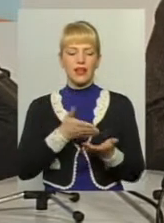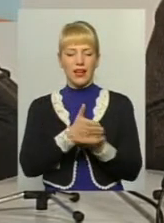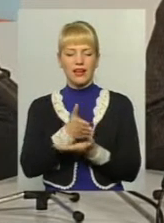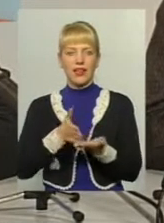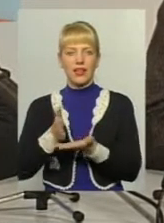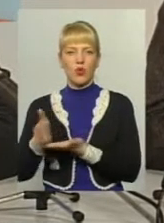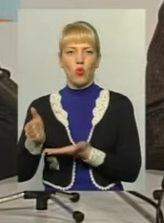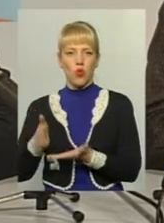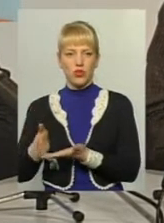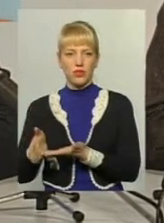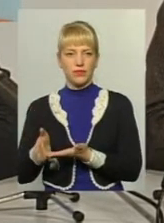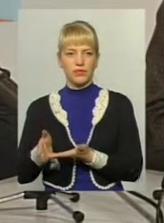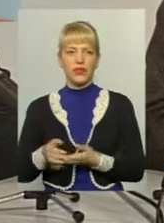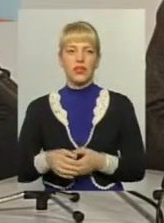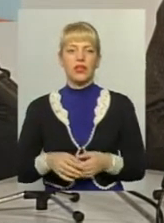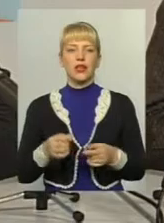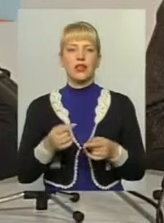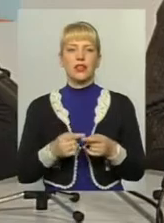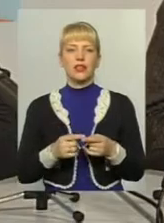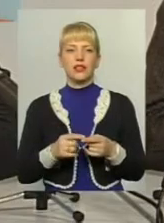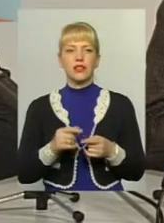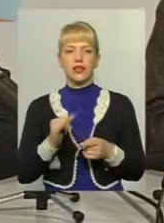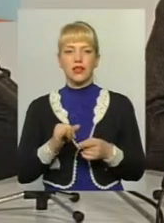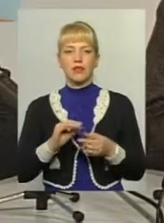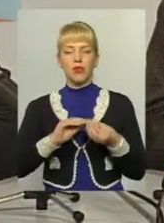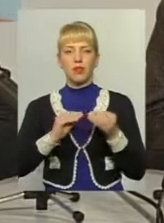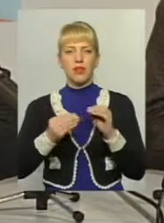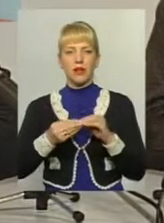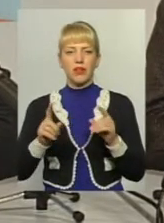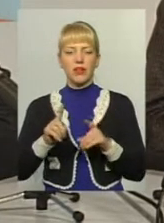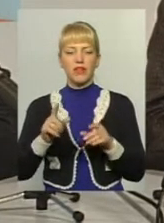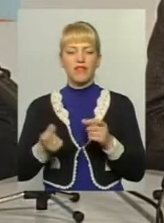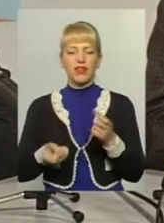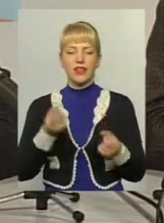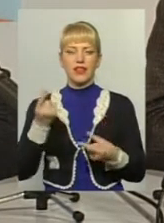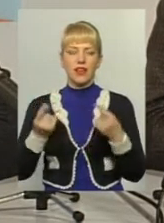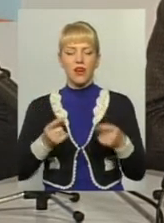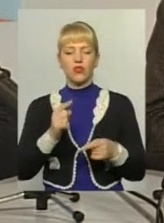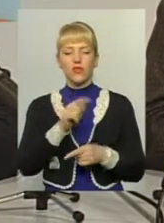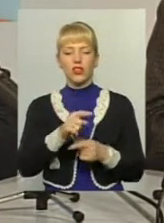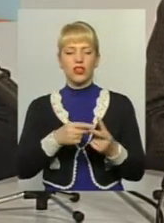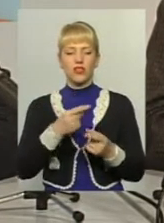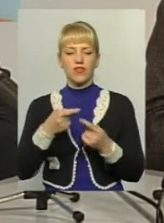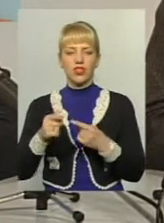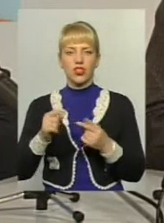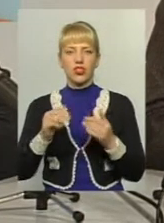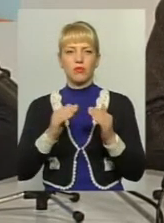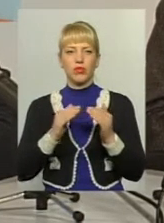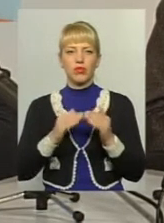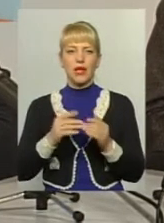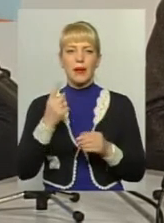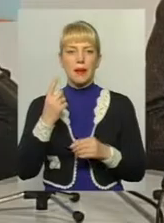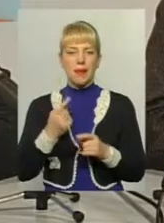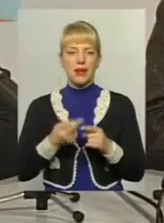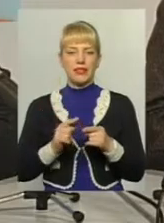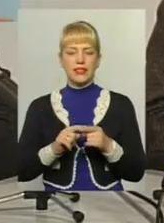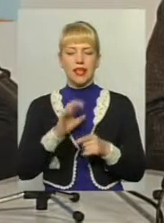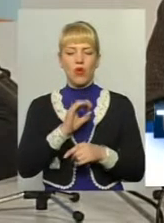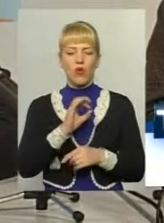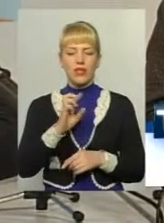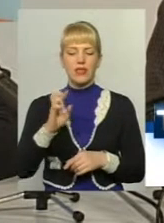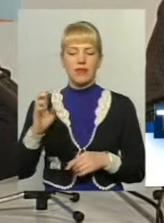з досвідом? Пане Богдан, можливо, ви почнете? Ну, Слід розділити